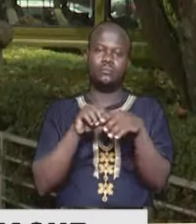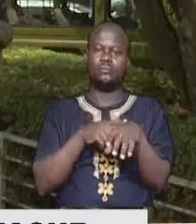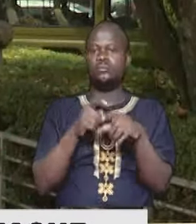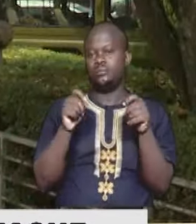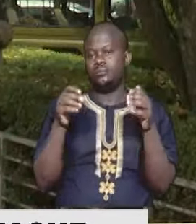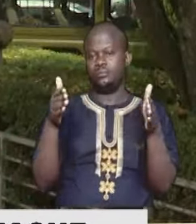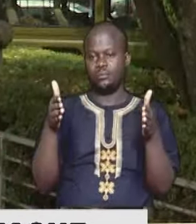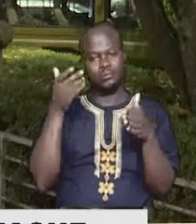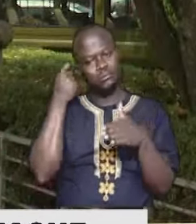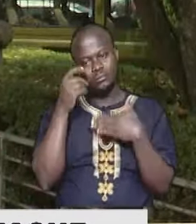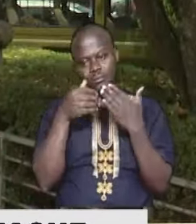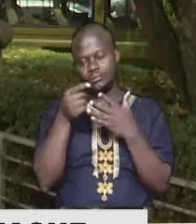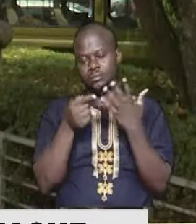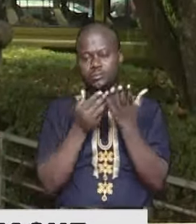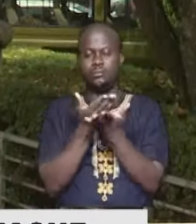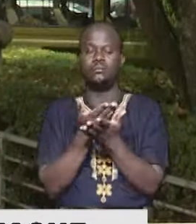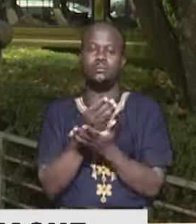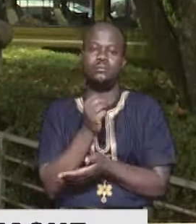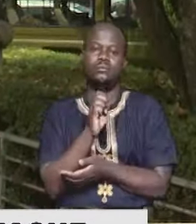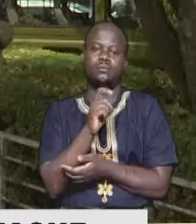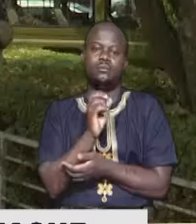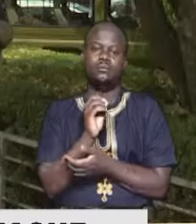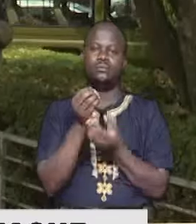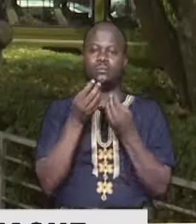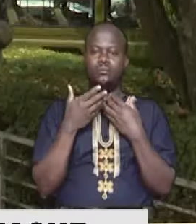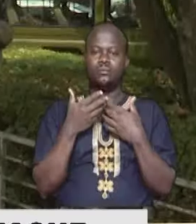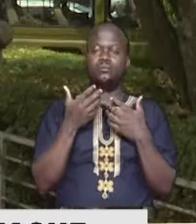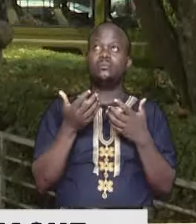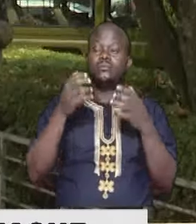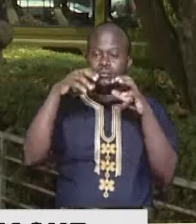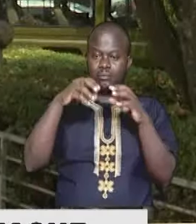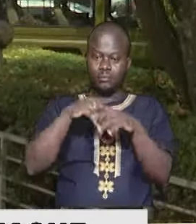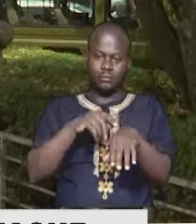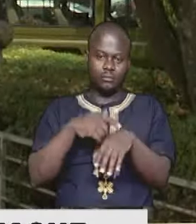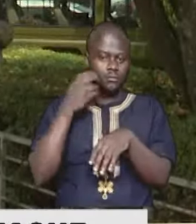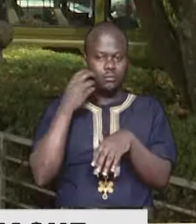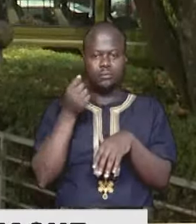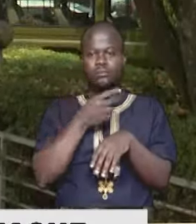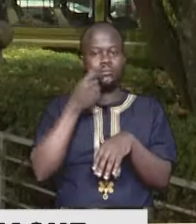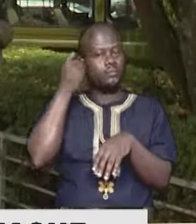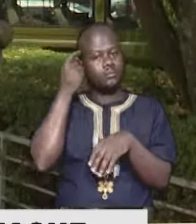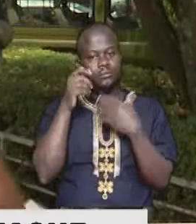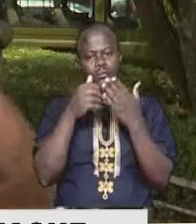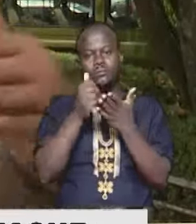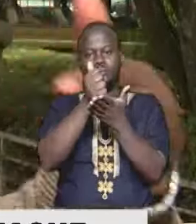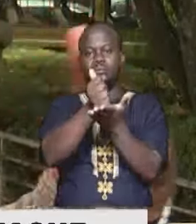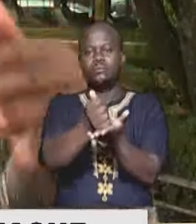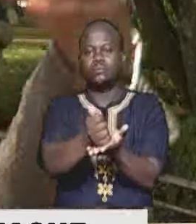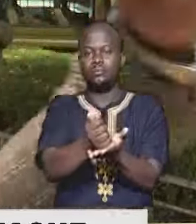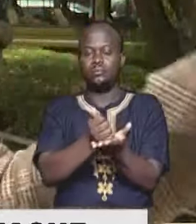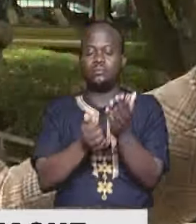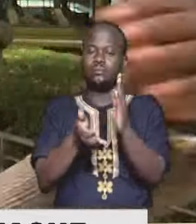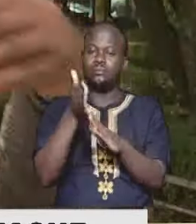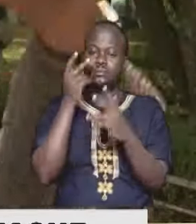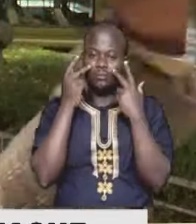cy'igihembwe. Aho ngaho rero niho twasabaga meteo ko bajya baduha ingano y'imvura mu gihe cy'ukwezi, murumva ko byumvikana nyine duhita tubona